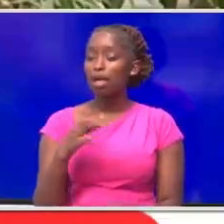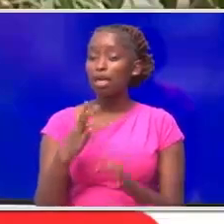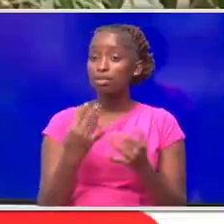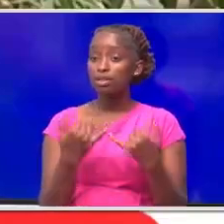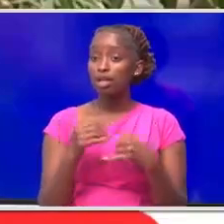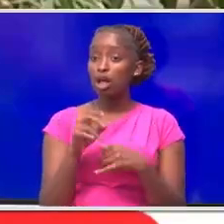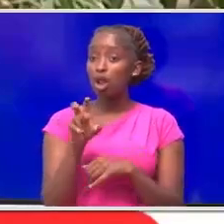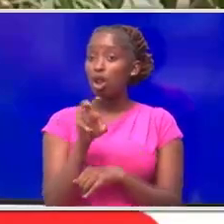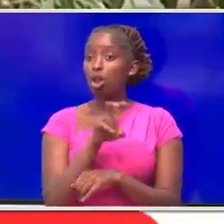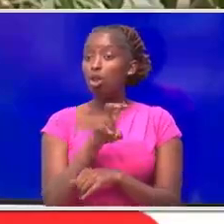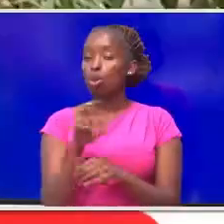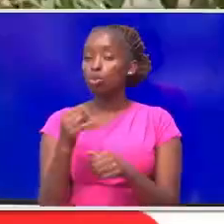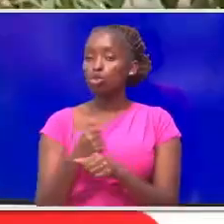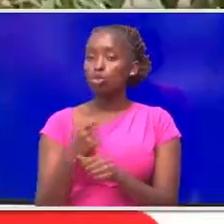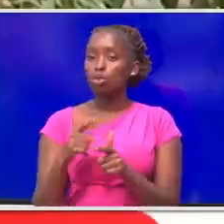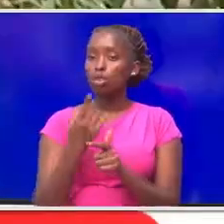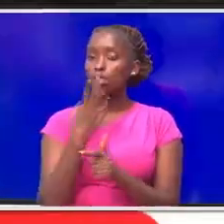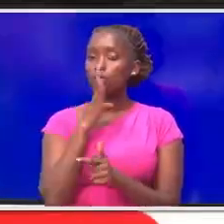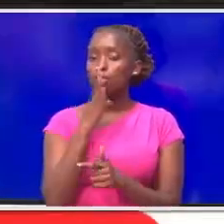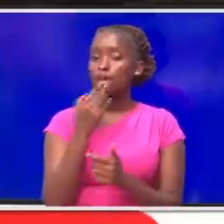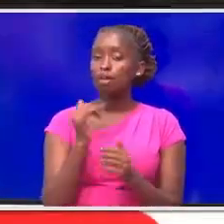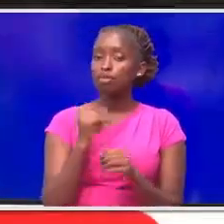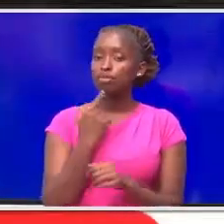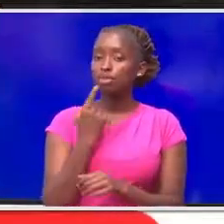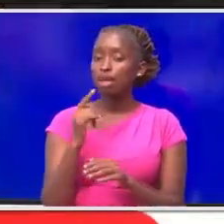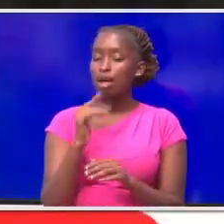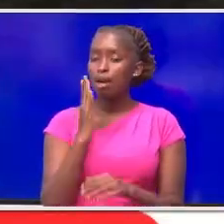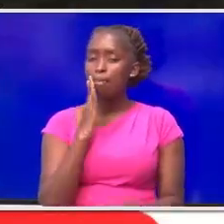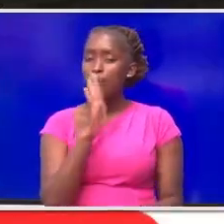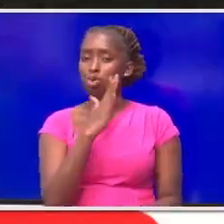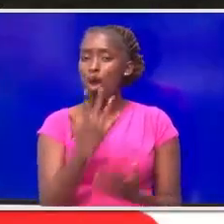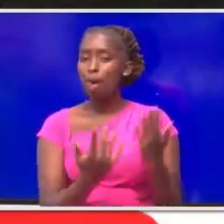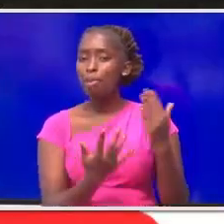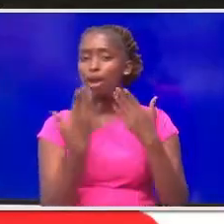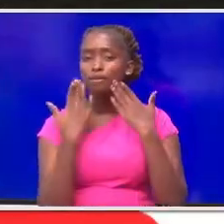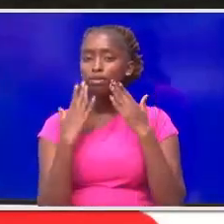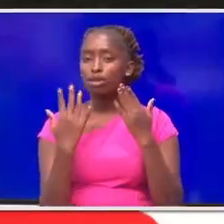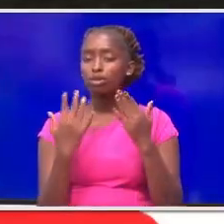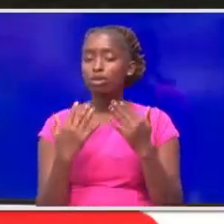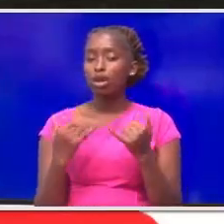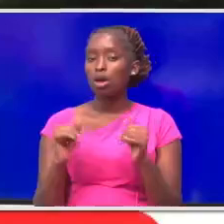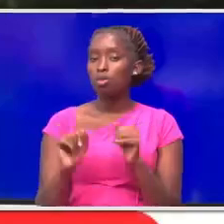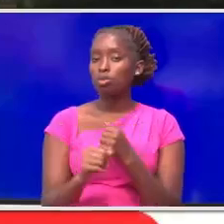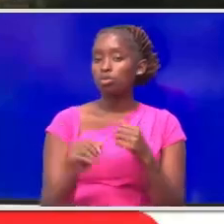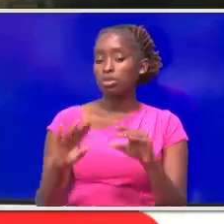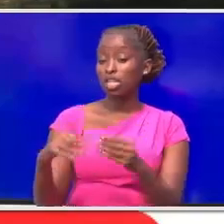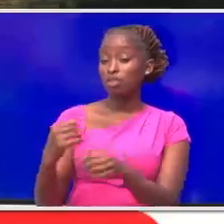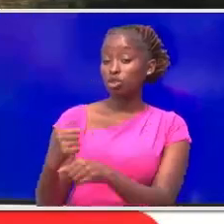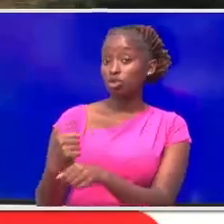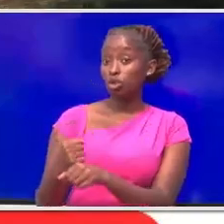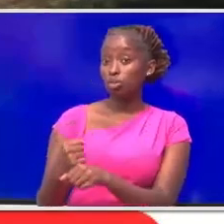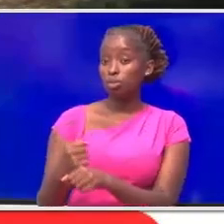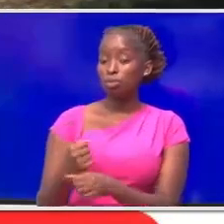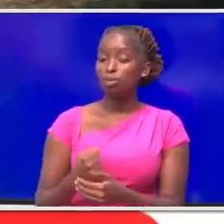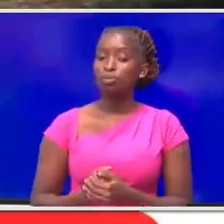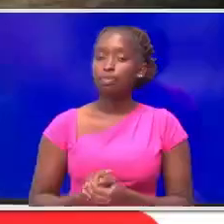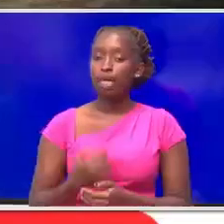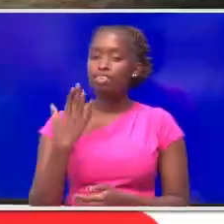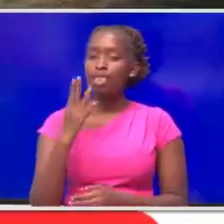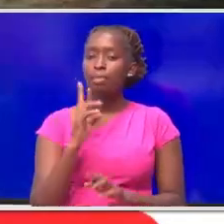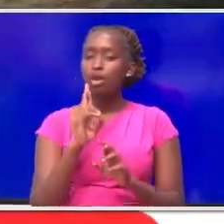mama yako alichomwa, anakataa kazi. Ototo amepiga ripoti kadhaa katika kituo cha polisi kwa kutishiwa,